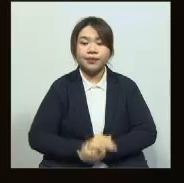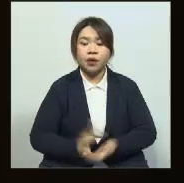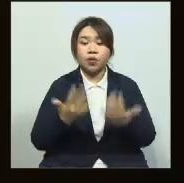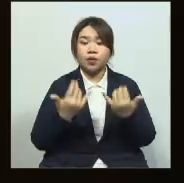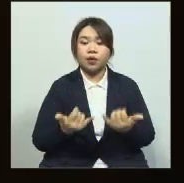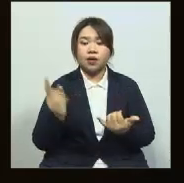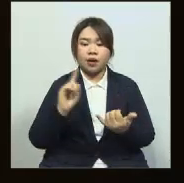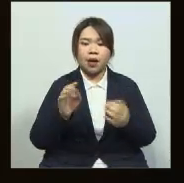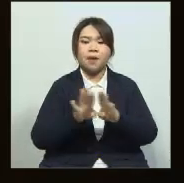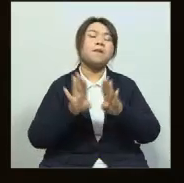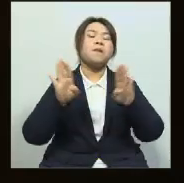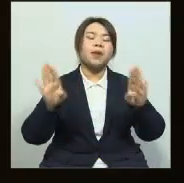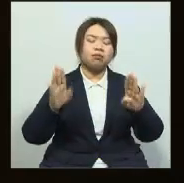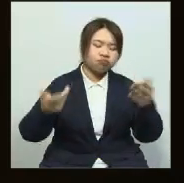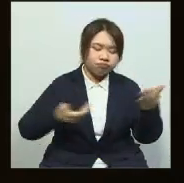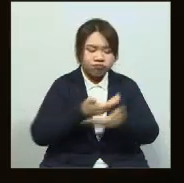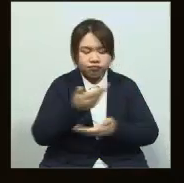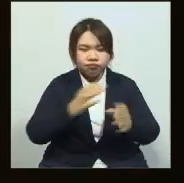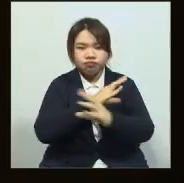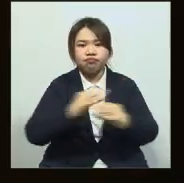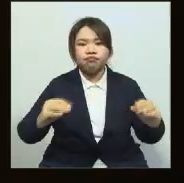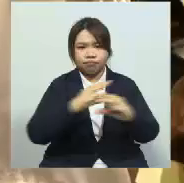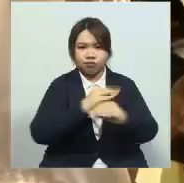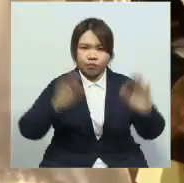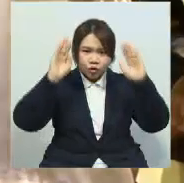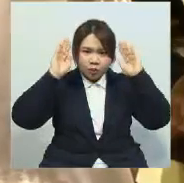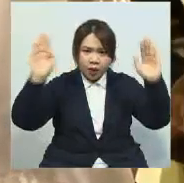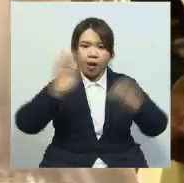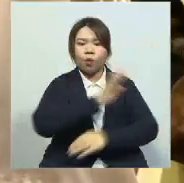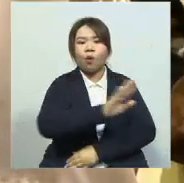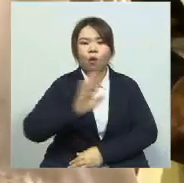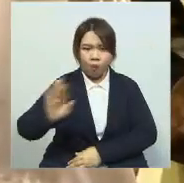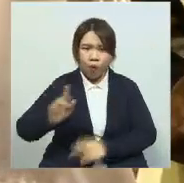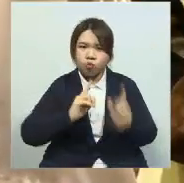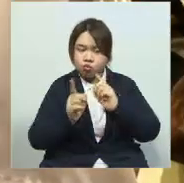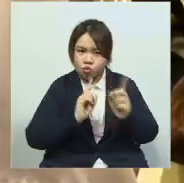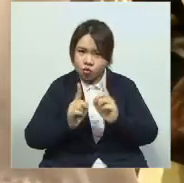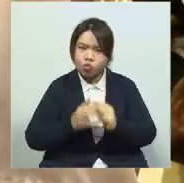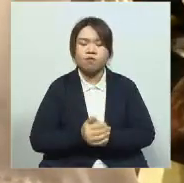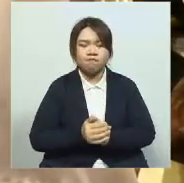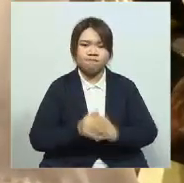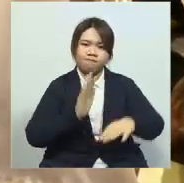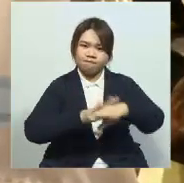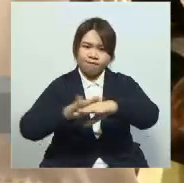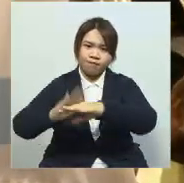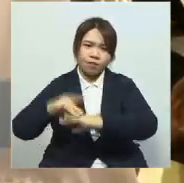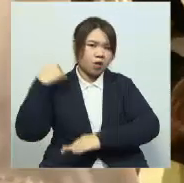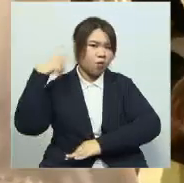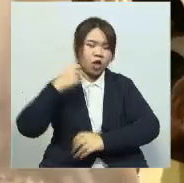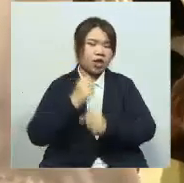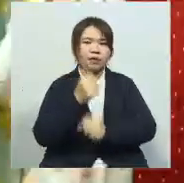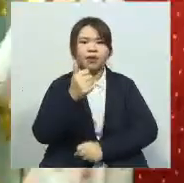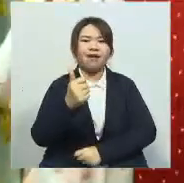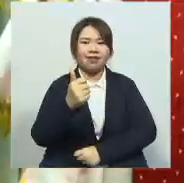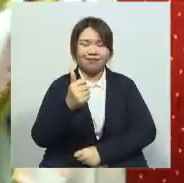จะเป็นการเปิดนะครับเวทีแลกเปลี่ยนความรู้และแบ่งปันประสบการณ์ในด้านต่างๆกระตุ้นการพัฒนาศักยภาพของสตรีในทุกมิติและ